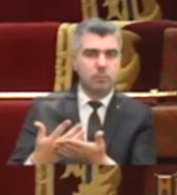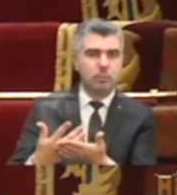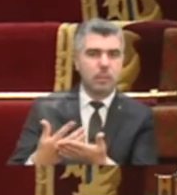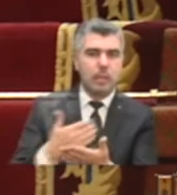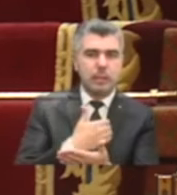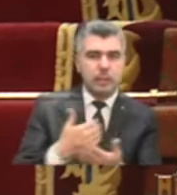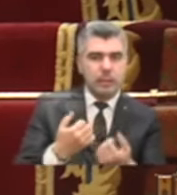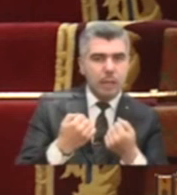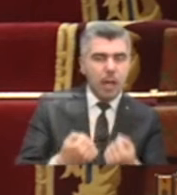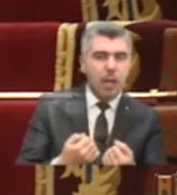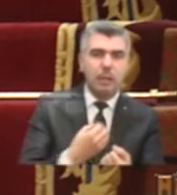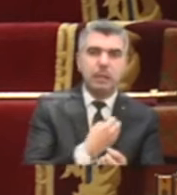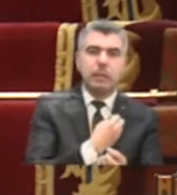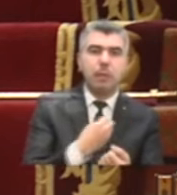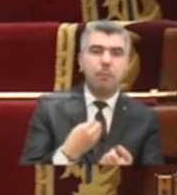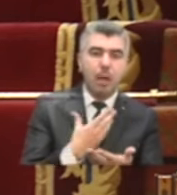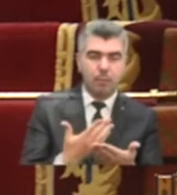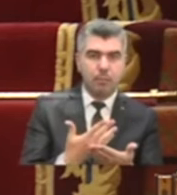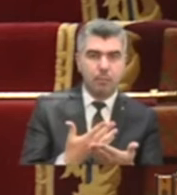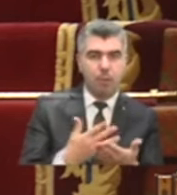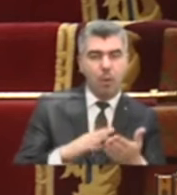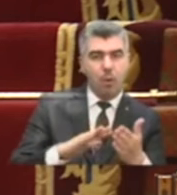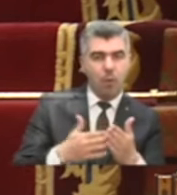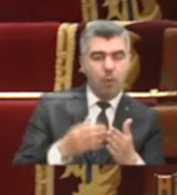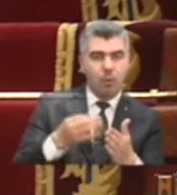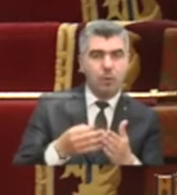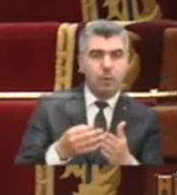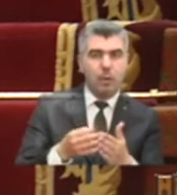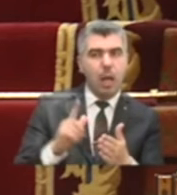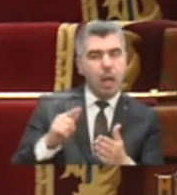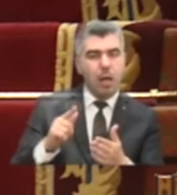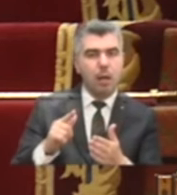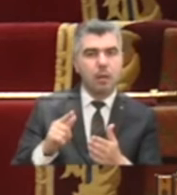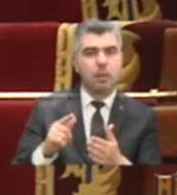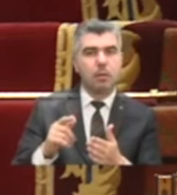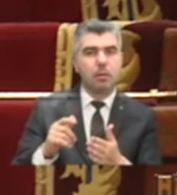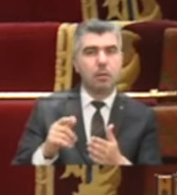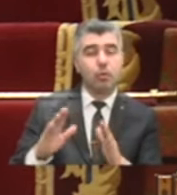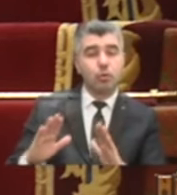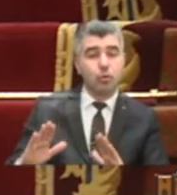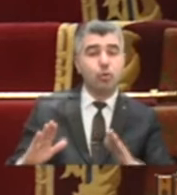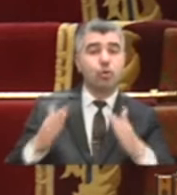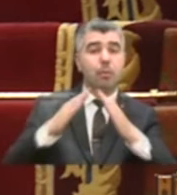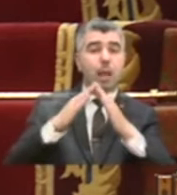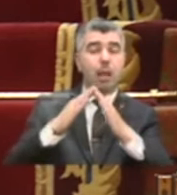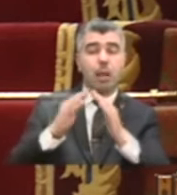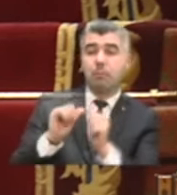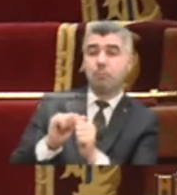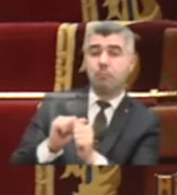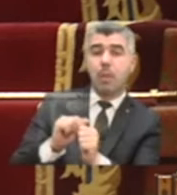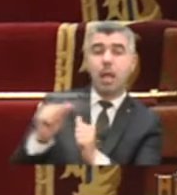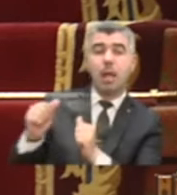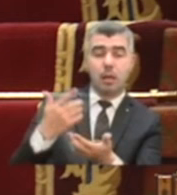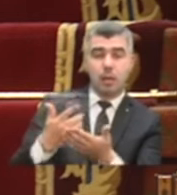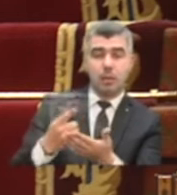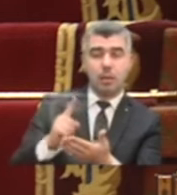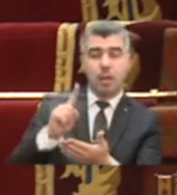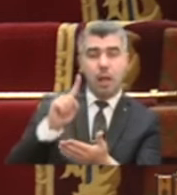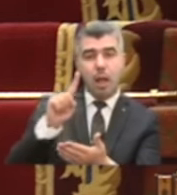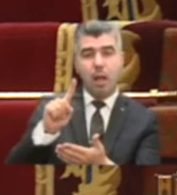الصحة. كاين بعض المرات كيخدموا في بلاصة سيارة الإسعاف، كاين منطقة في الجبل بعيدة، كاين في